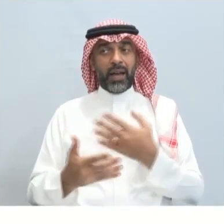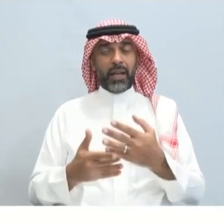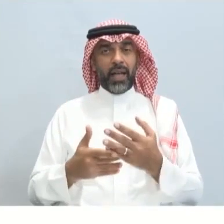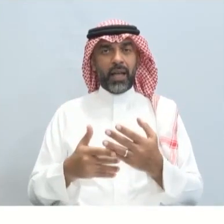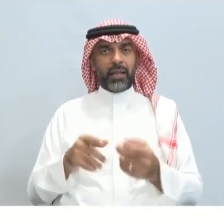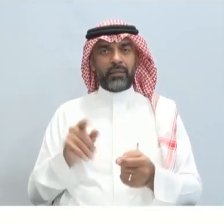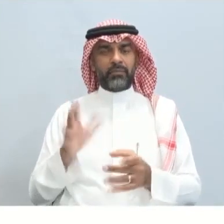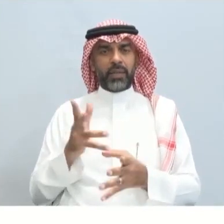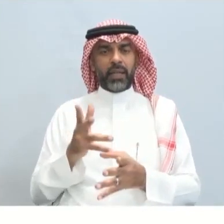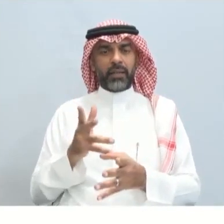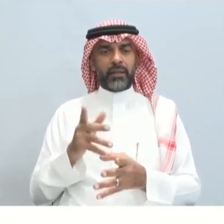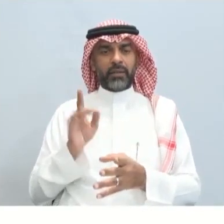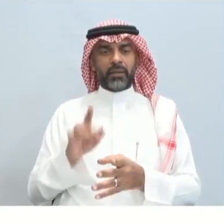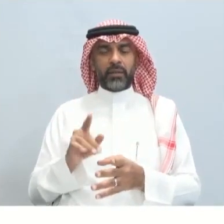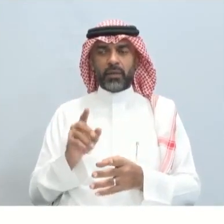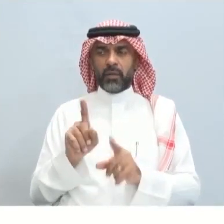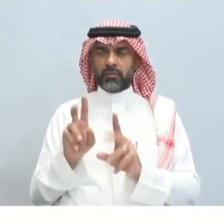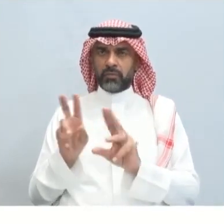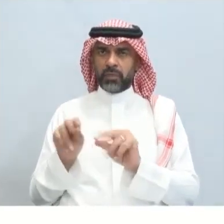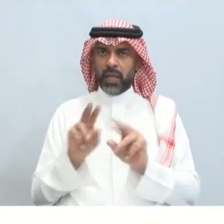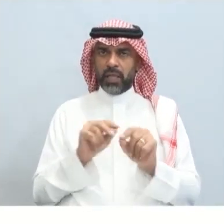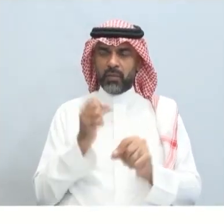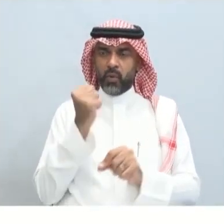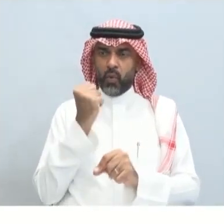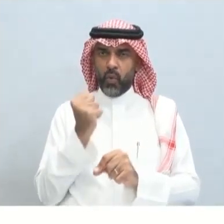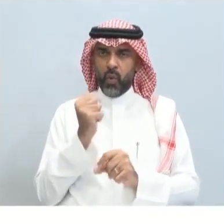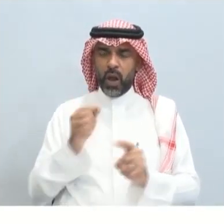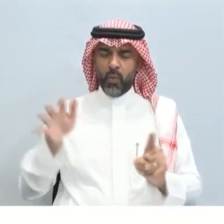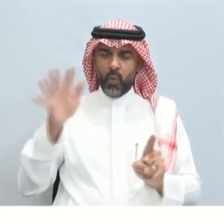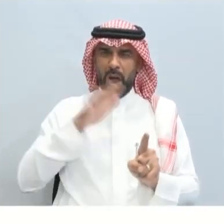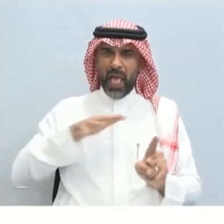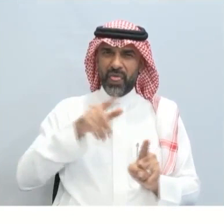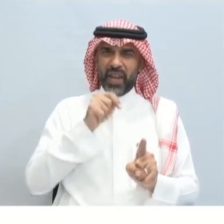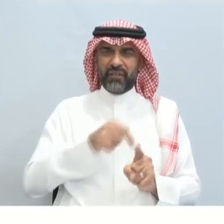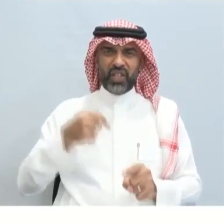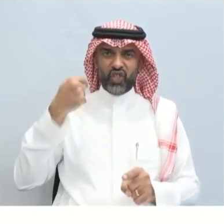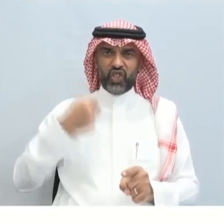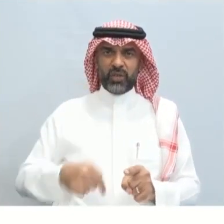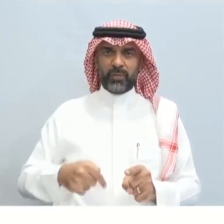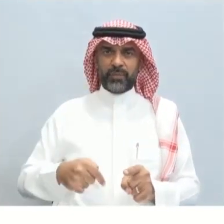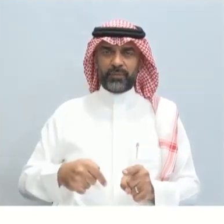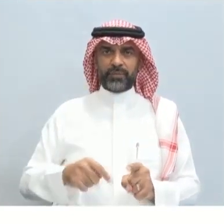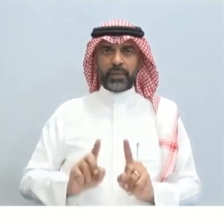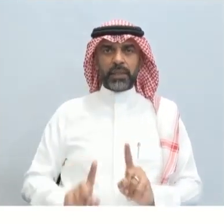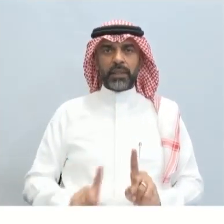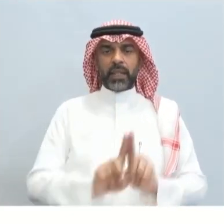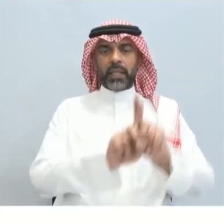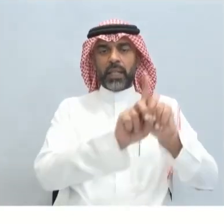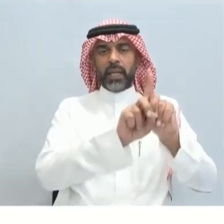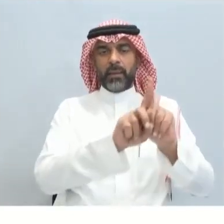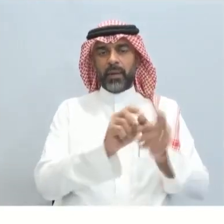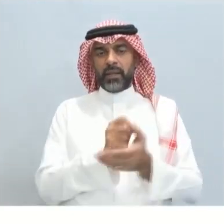تحدث عندما تتناسب القوه المؤثره في جسم طرديا مع ازاحه الجسم عن